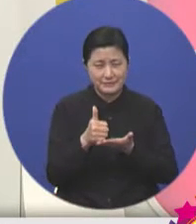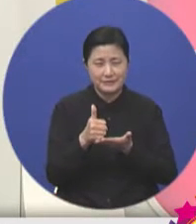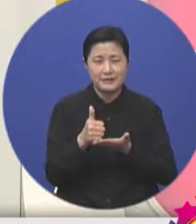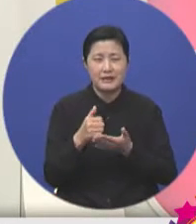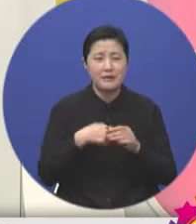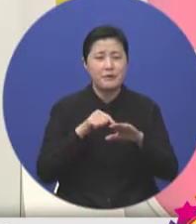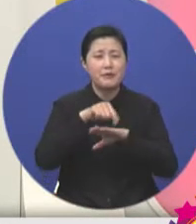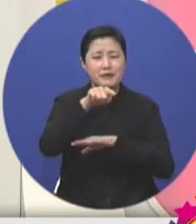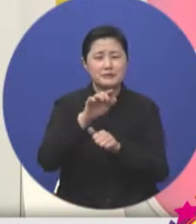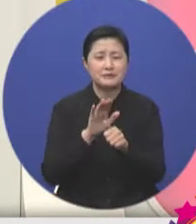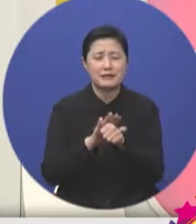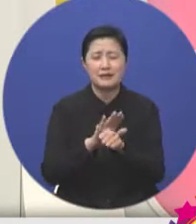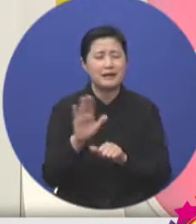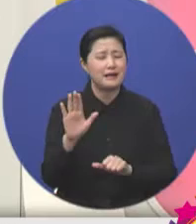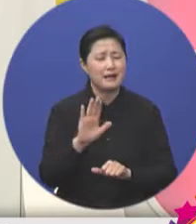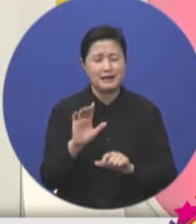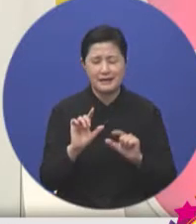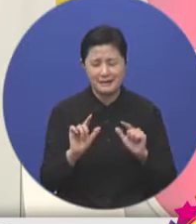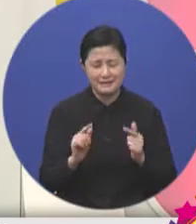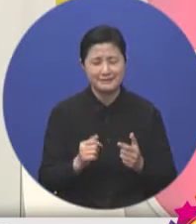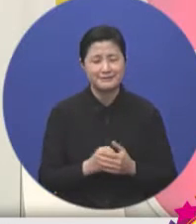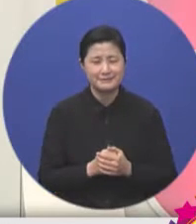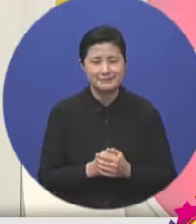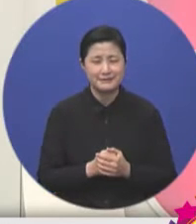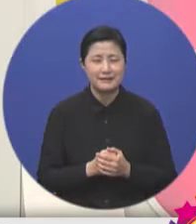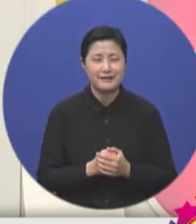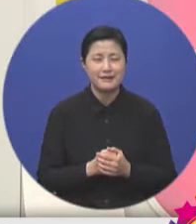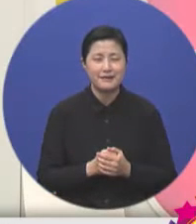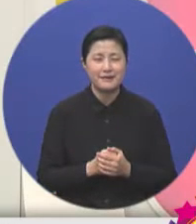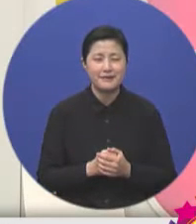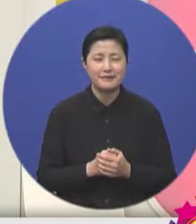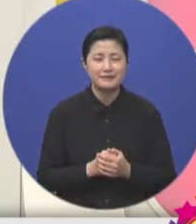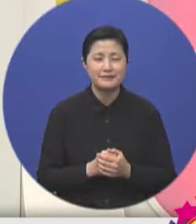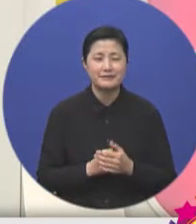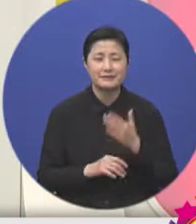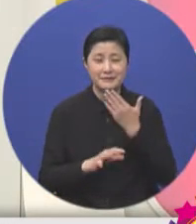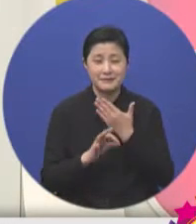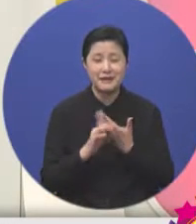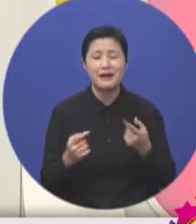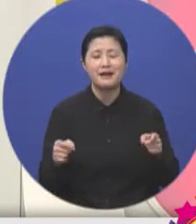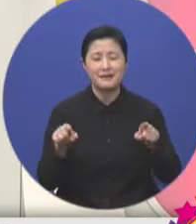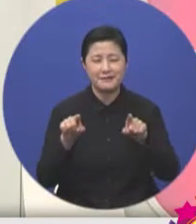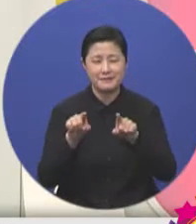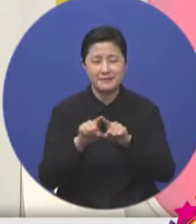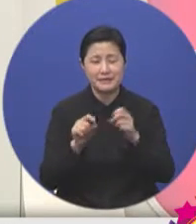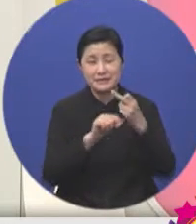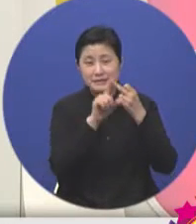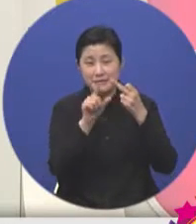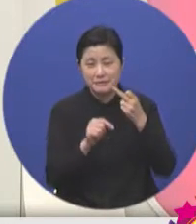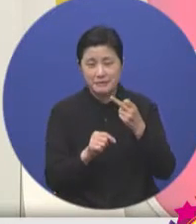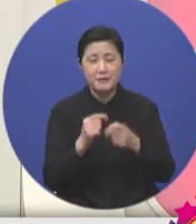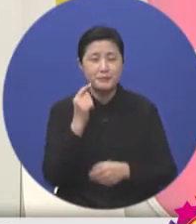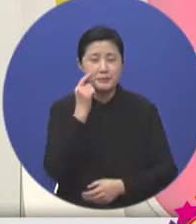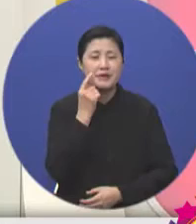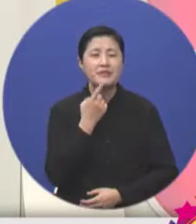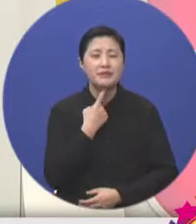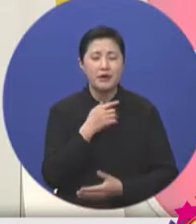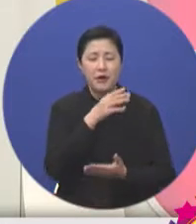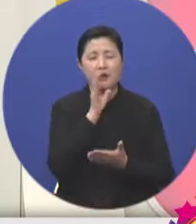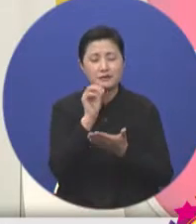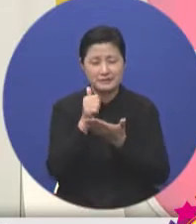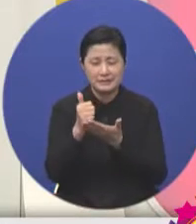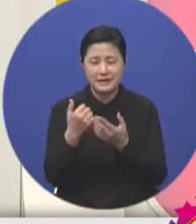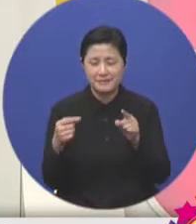이렇게 나가진 않아요. 진정 살아있는 봉사 같아요. 자, 그러면요 함께 12월에 함께하지 못했던 그